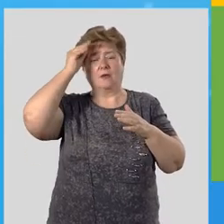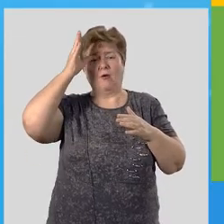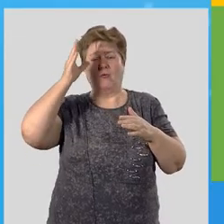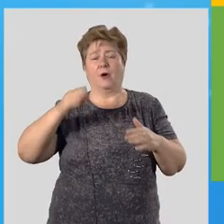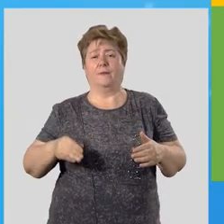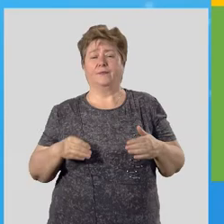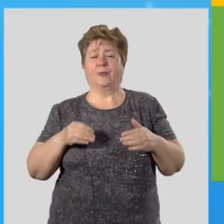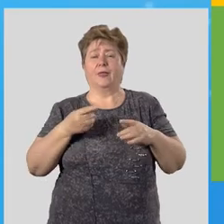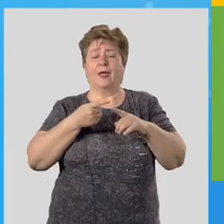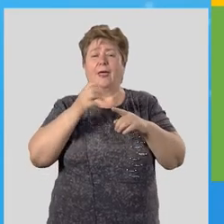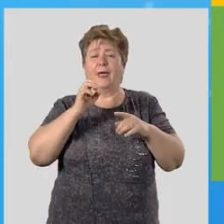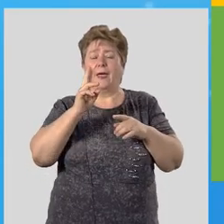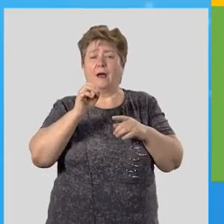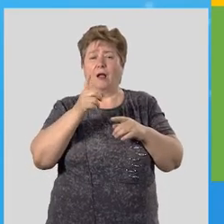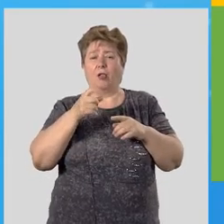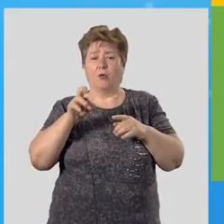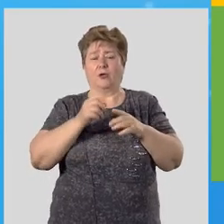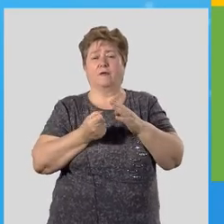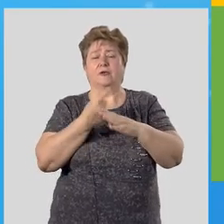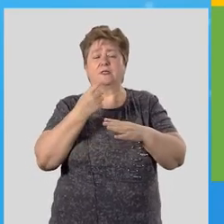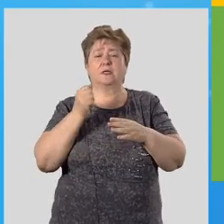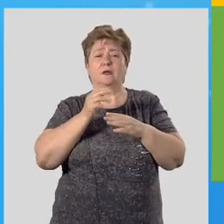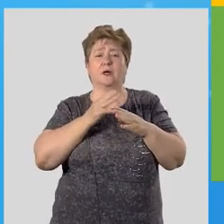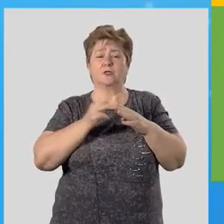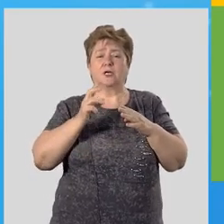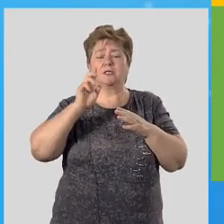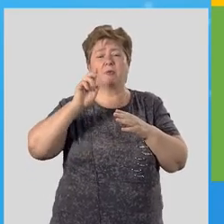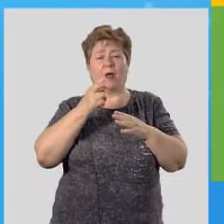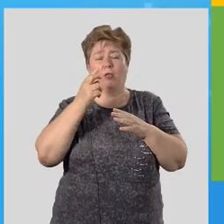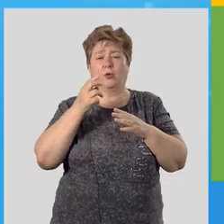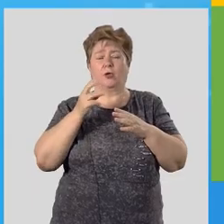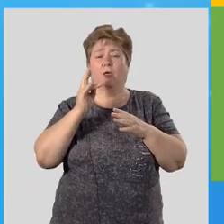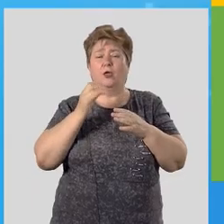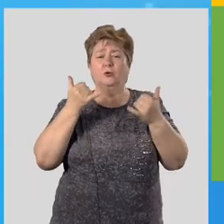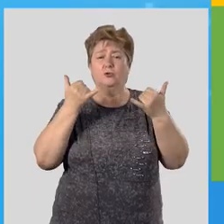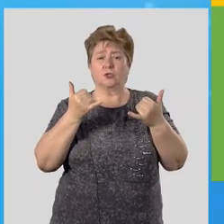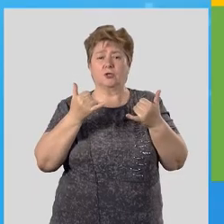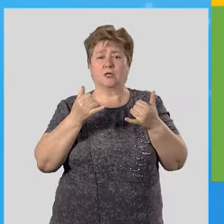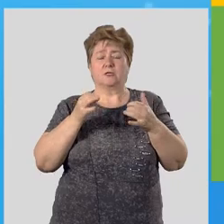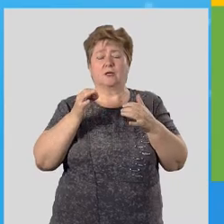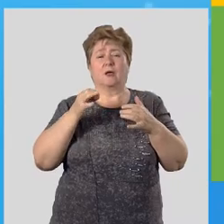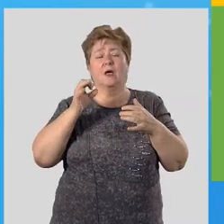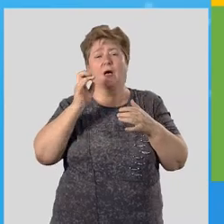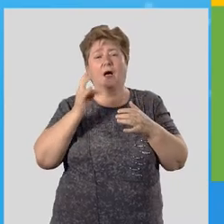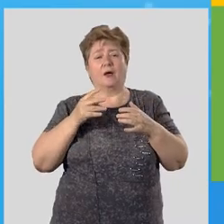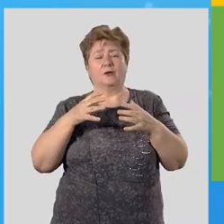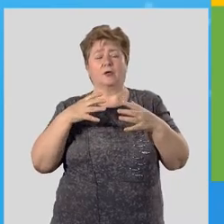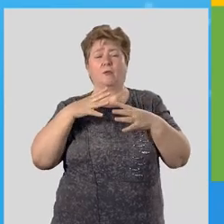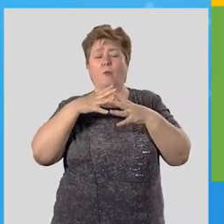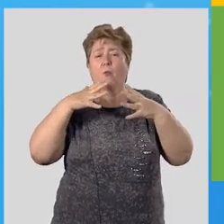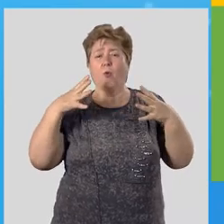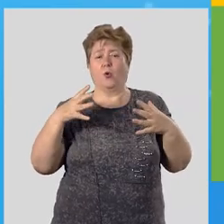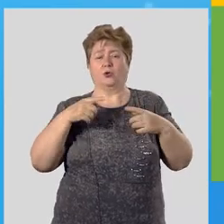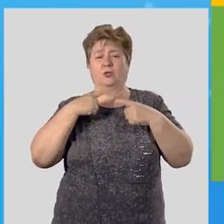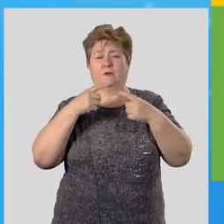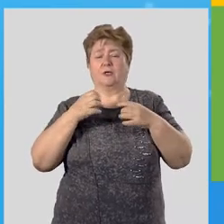«наука». Экология возникла как часть биологии, но сейчас о ней все больше говорят